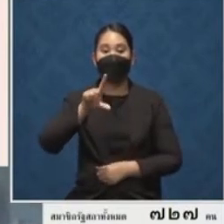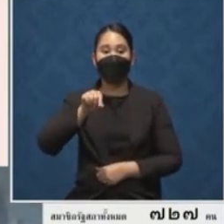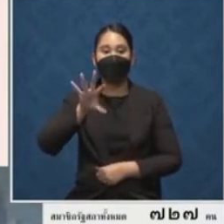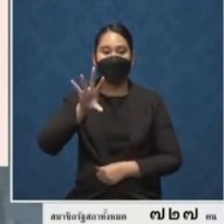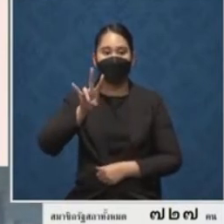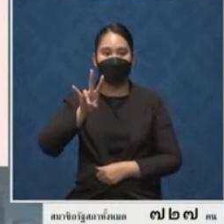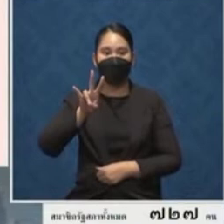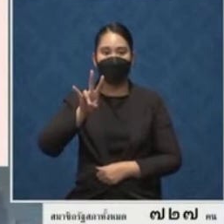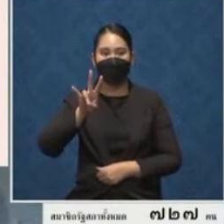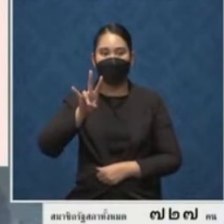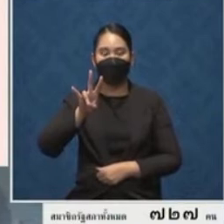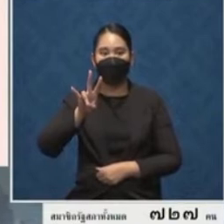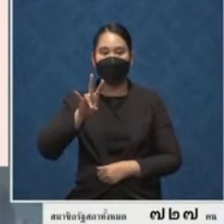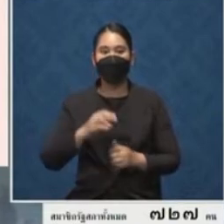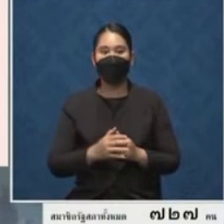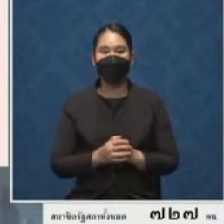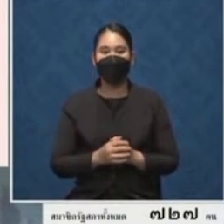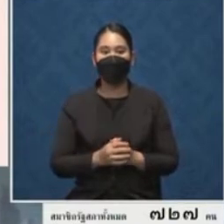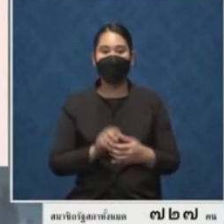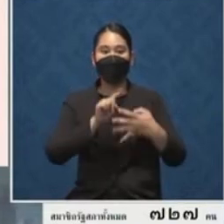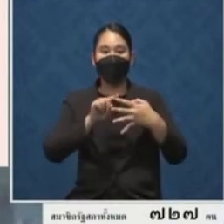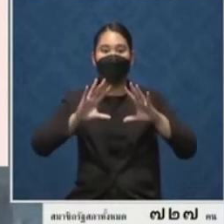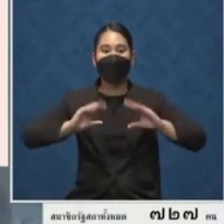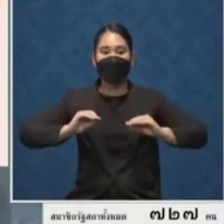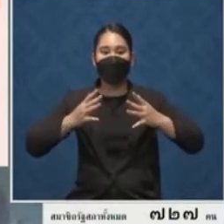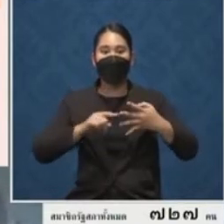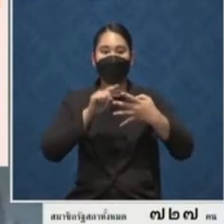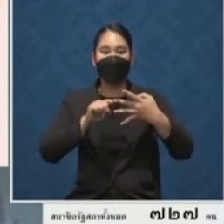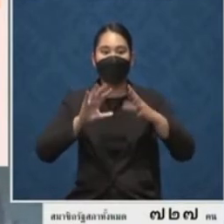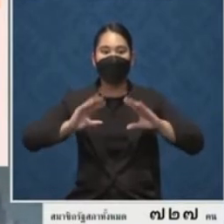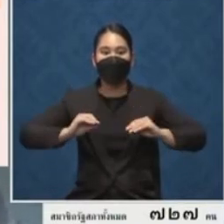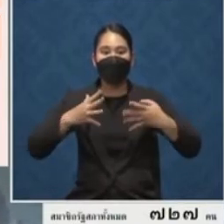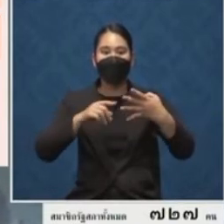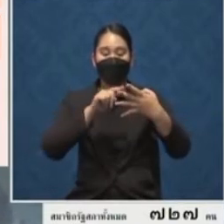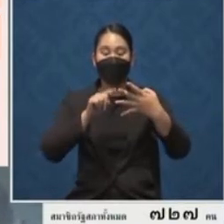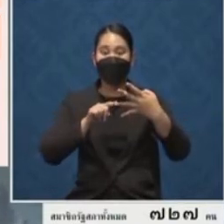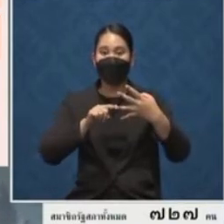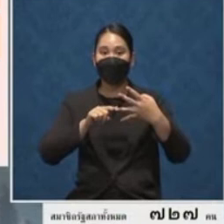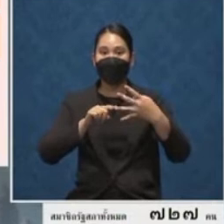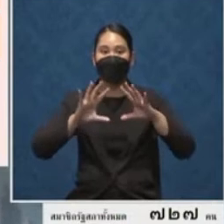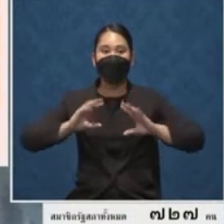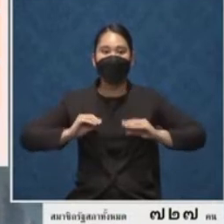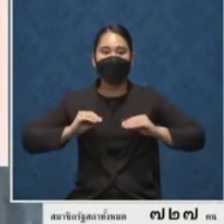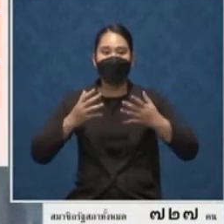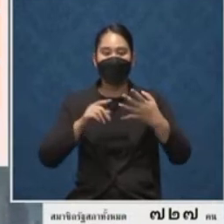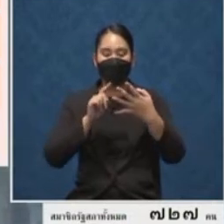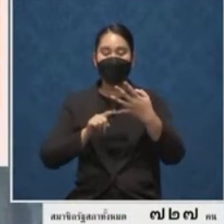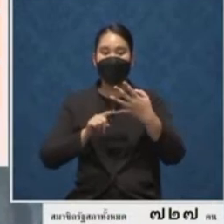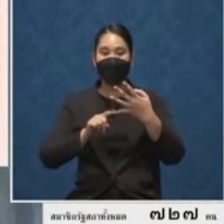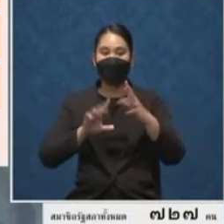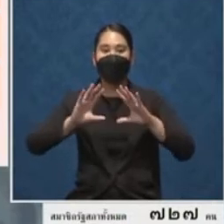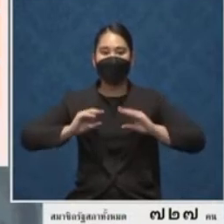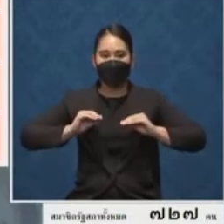ฒน์เอี่ยมสมุทร 1ไม่รับหลักการ2ไม่รับหลักการ3ไม่รับหลักการ4ไม่รับหลักการ